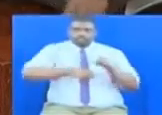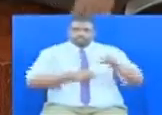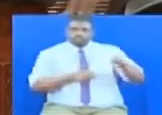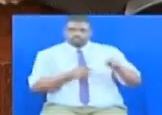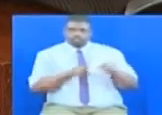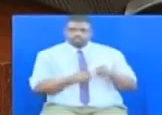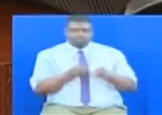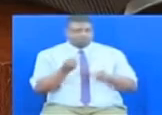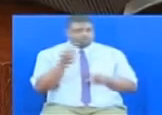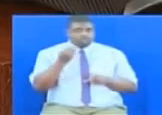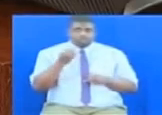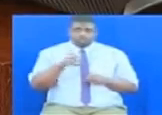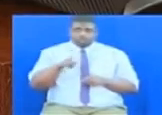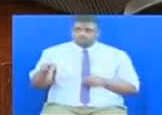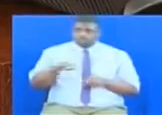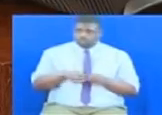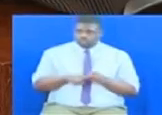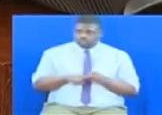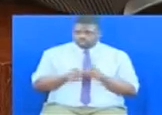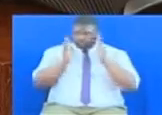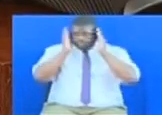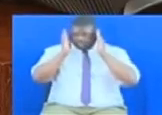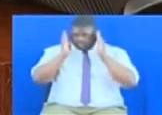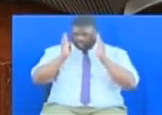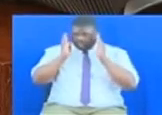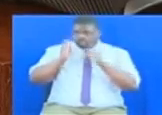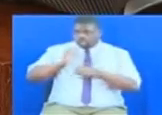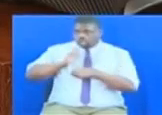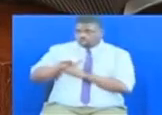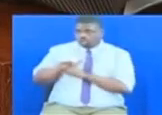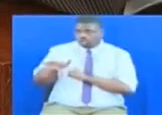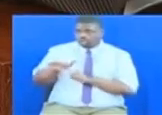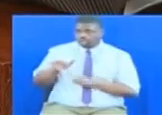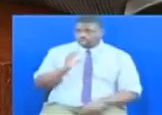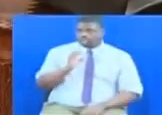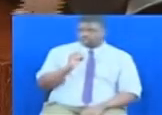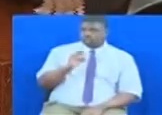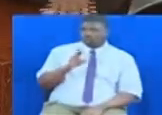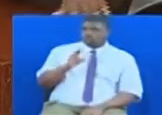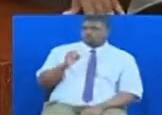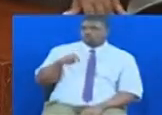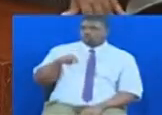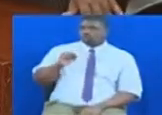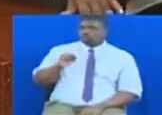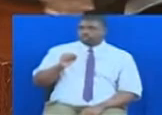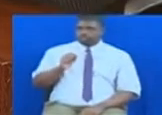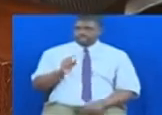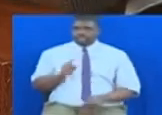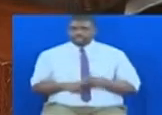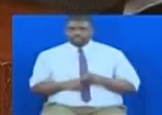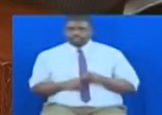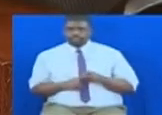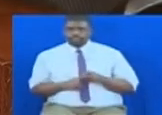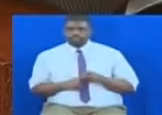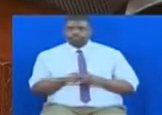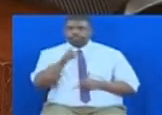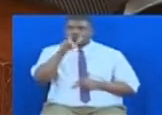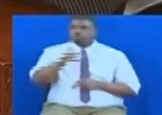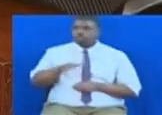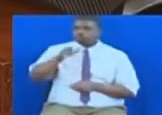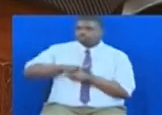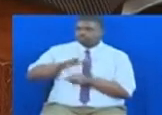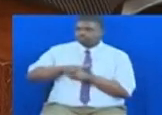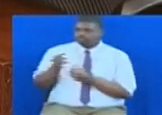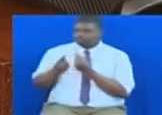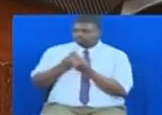korona. Mheshimiwa Spika, wazungumzaji wengi wamezungumza mambo mazito sana. Na